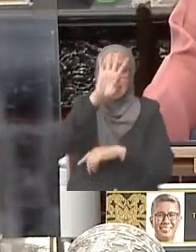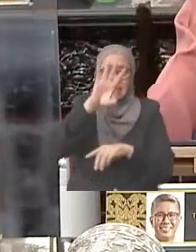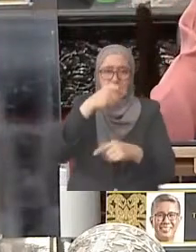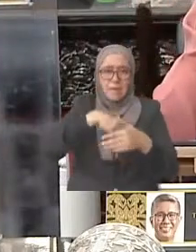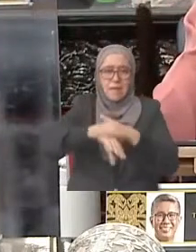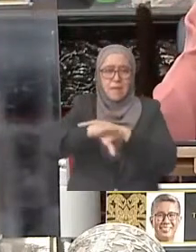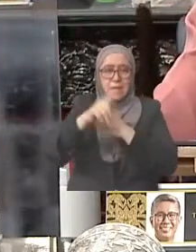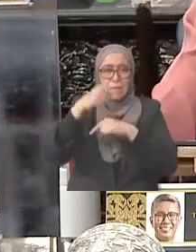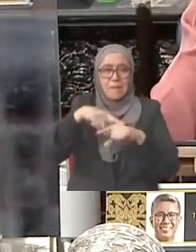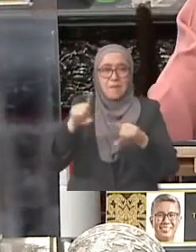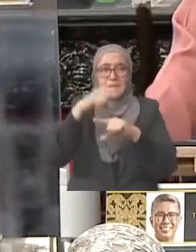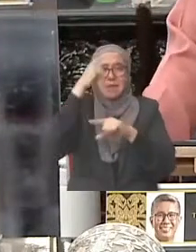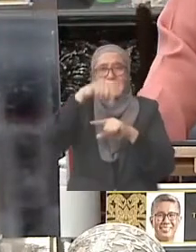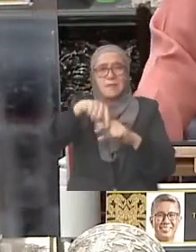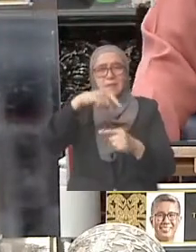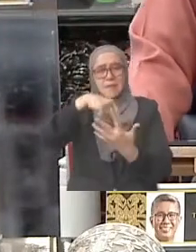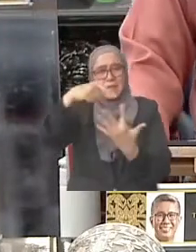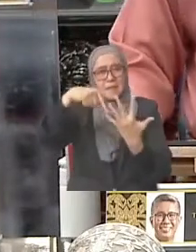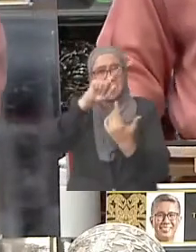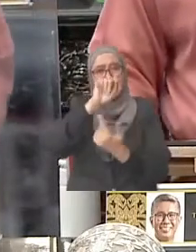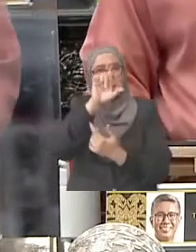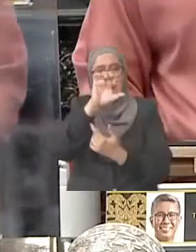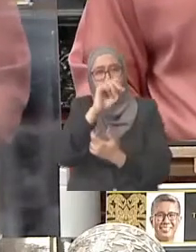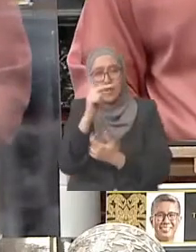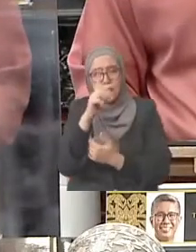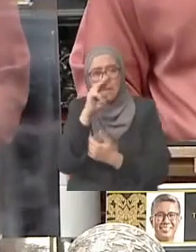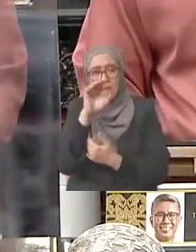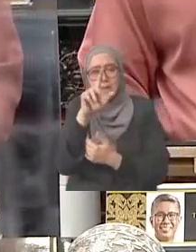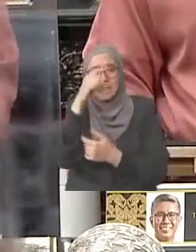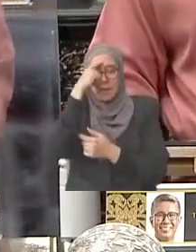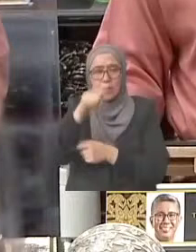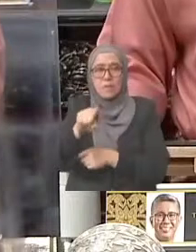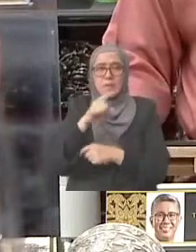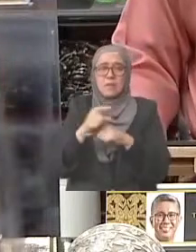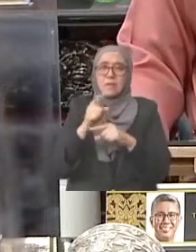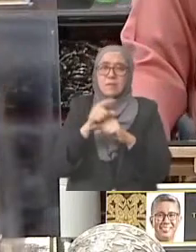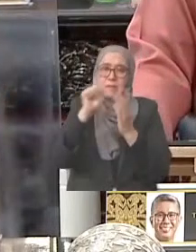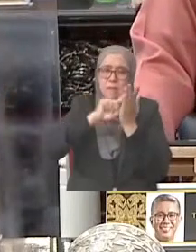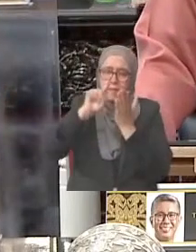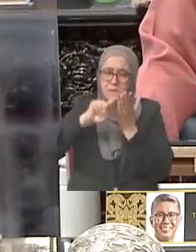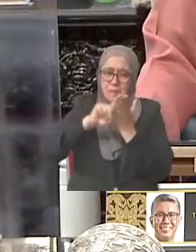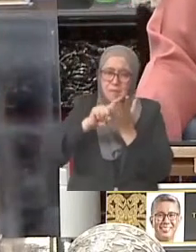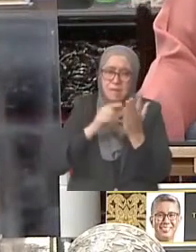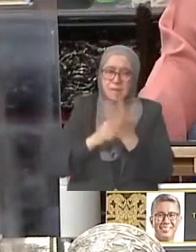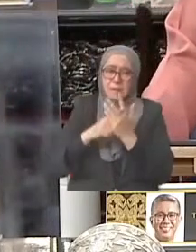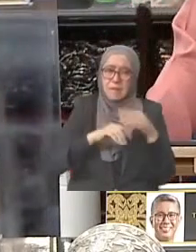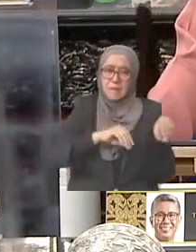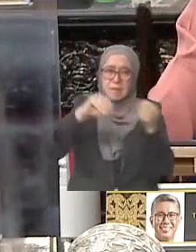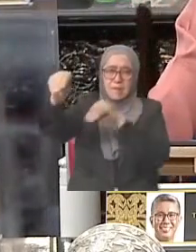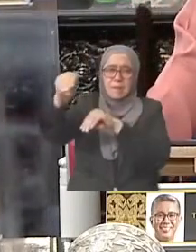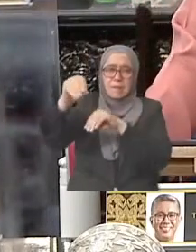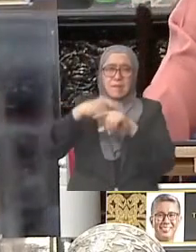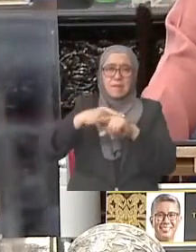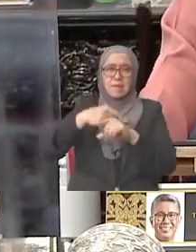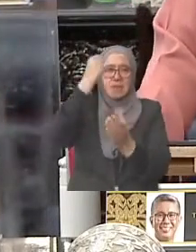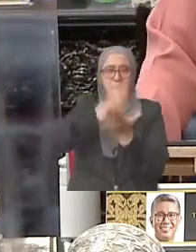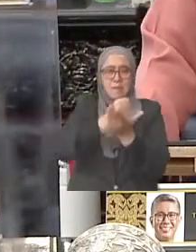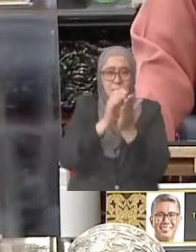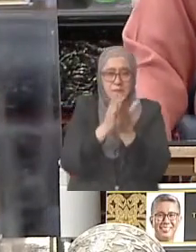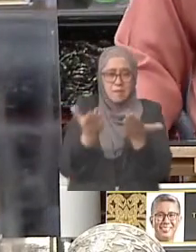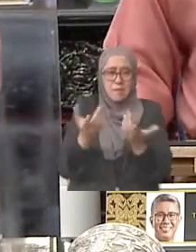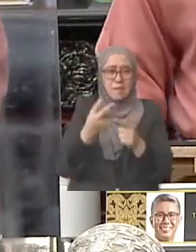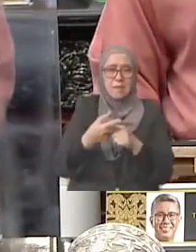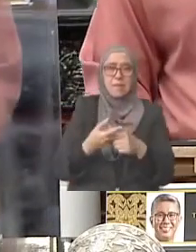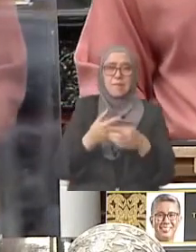dan Palace Rawa bagi memenuhi keperluan peningkatan pergerakan melalui immigration susulan perubahan ibu negara Indonesia ke Kalimantan